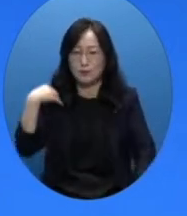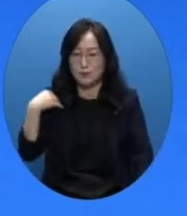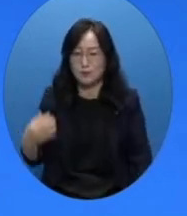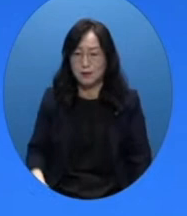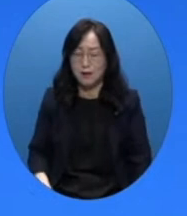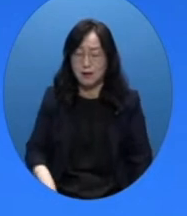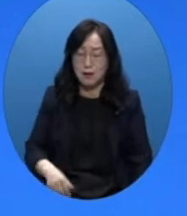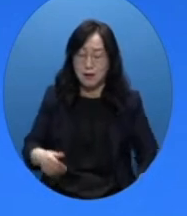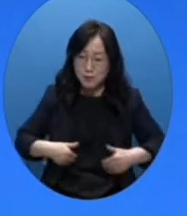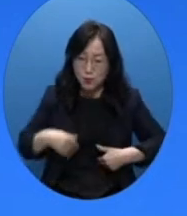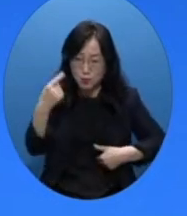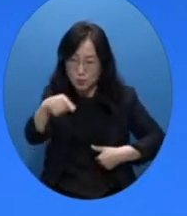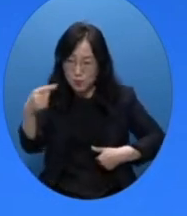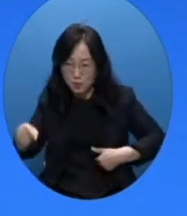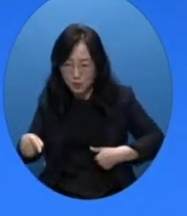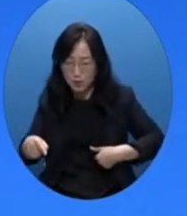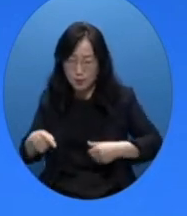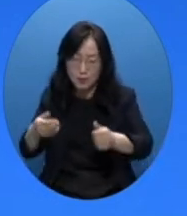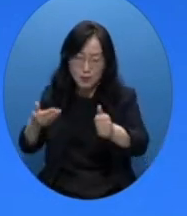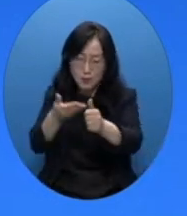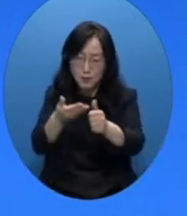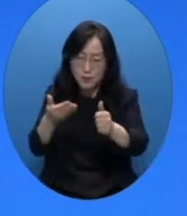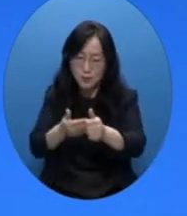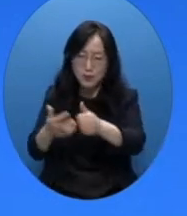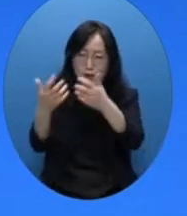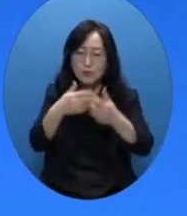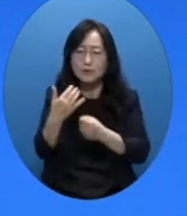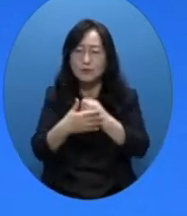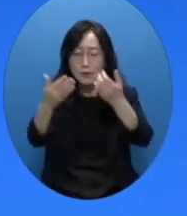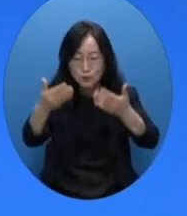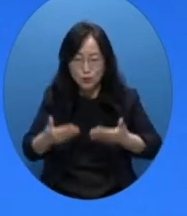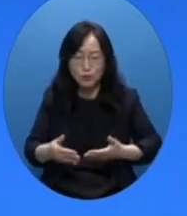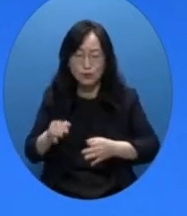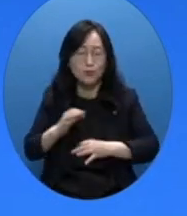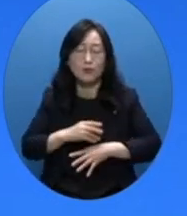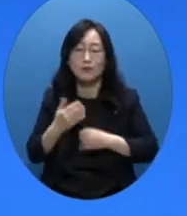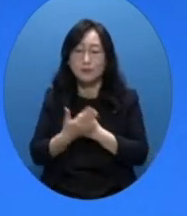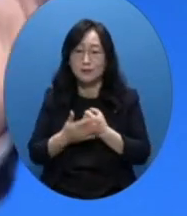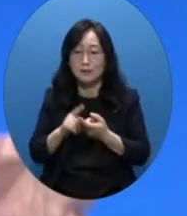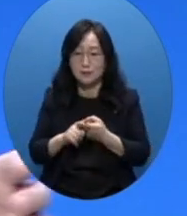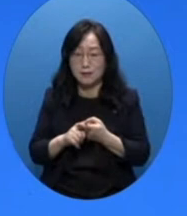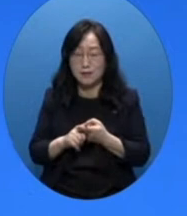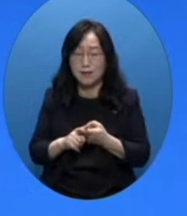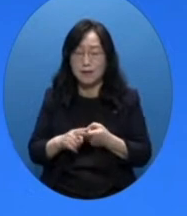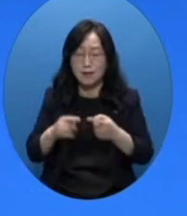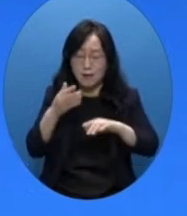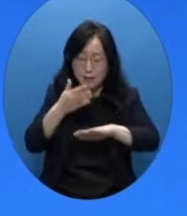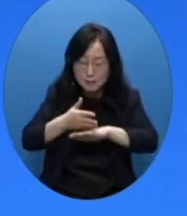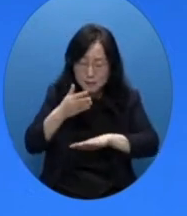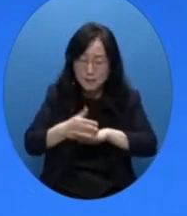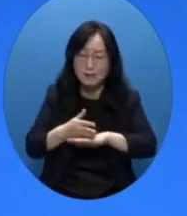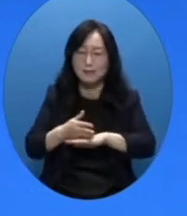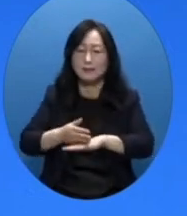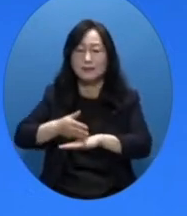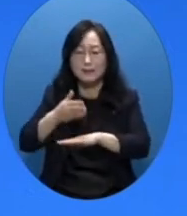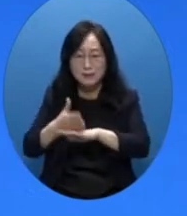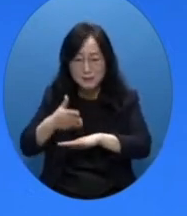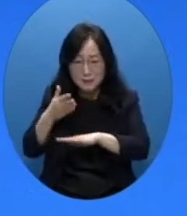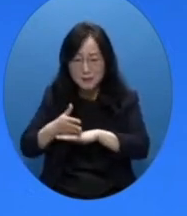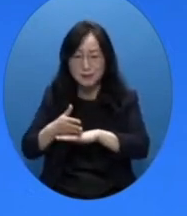모든 걸 채워주시고 하나님의 풍선으로 함께 하신 이 놀라운 은혜에 대해서 우리는 첫째도 감사, 둘째도